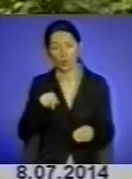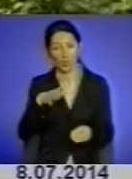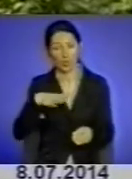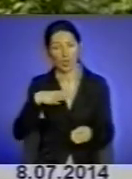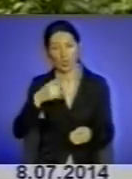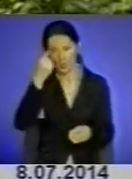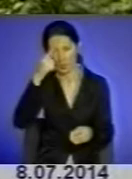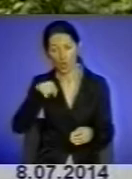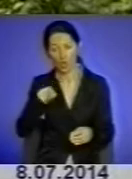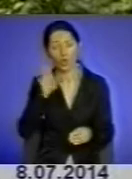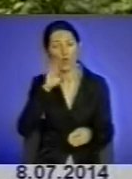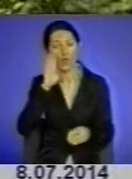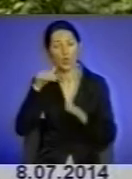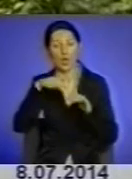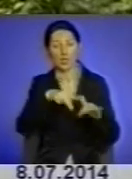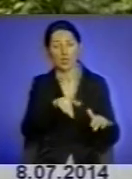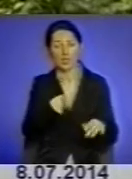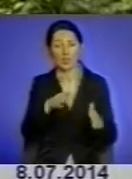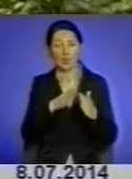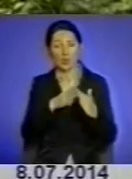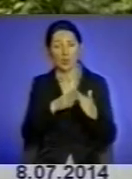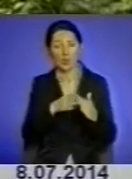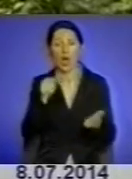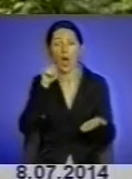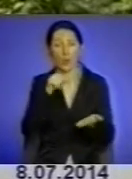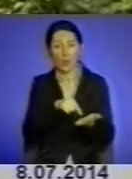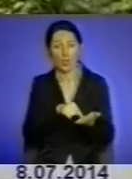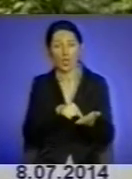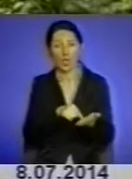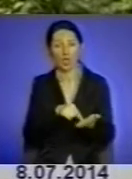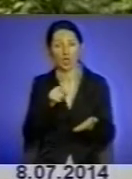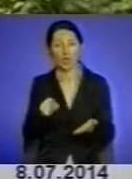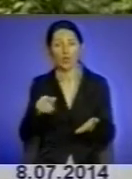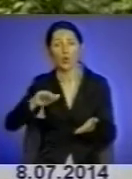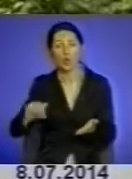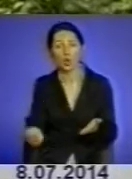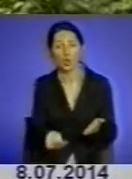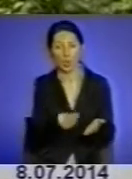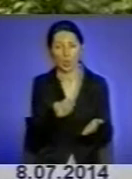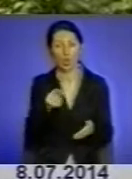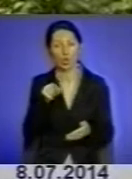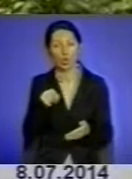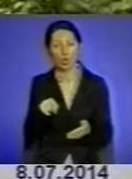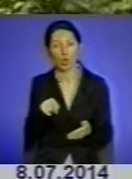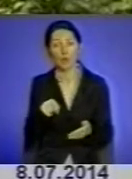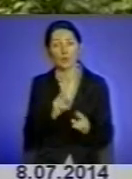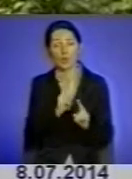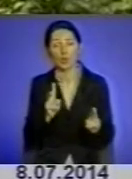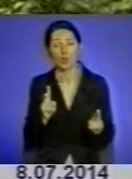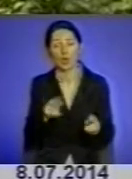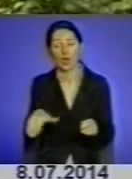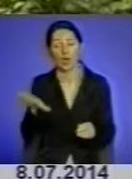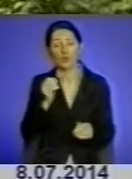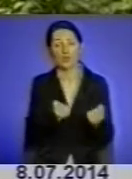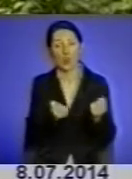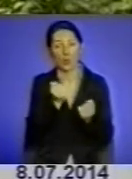Ви знаєте, тут вода йде от з тих домів і попадає на ту саму долину, от сюди. І ніхто, і всі машини,